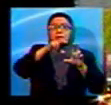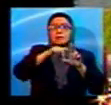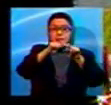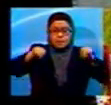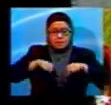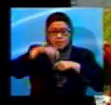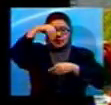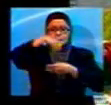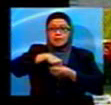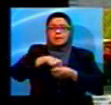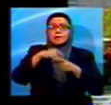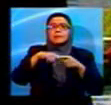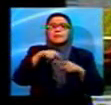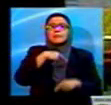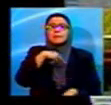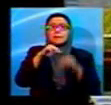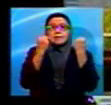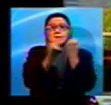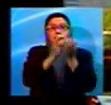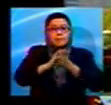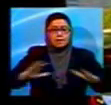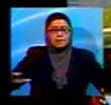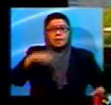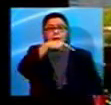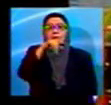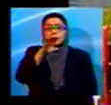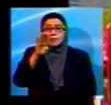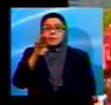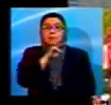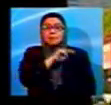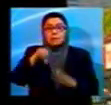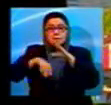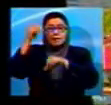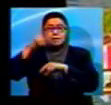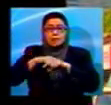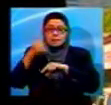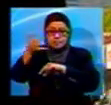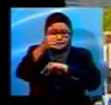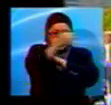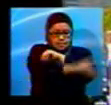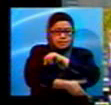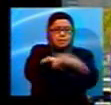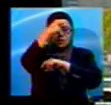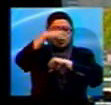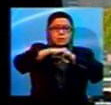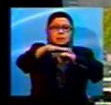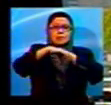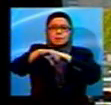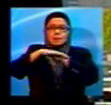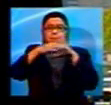Malaysia ke PBB Datuk Hussein Hanif dan juga menteri luar akan terus menuju ke negara-negara lain sebagai usaha melobi bagi